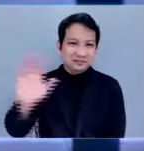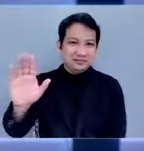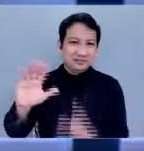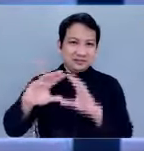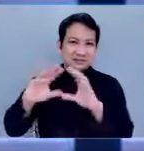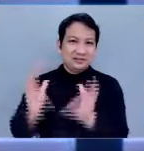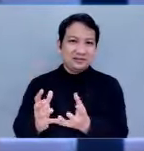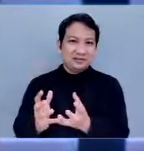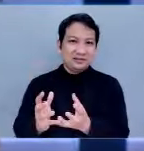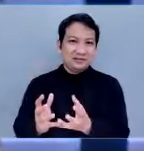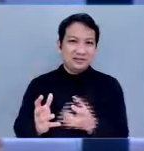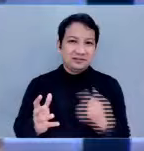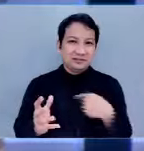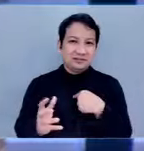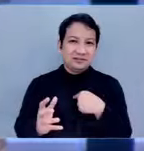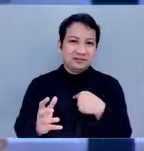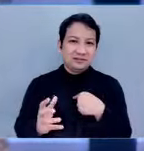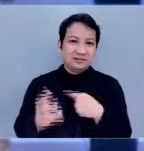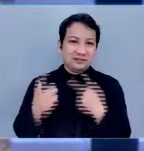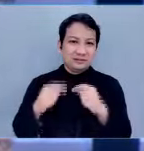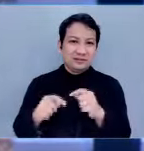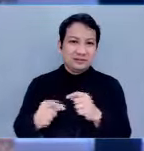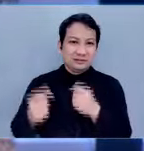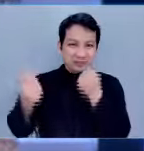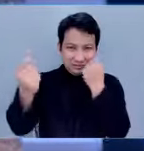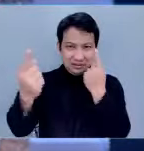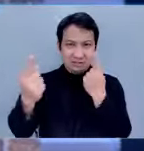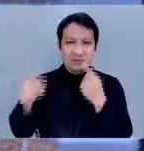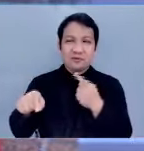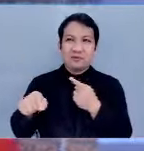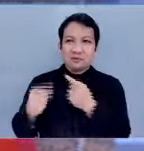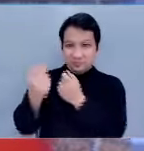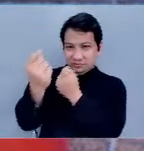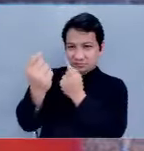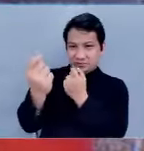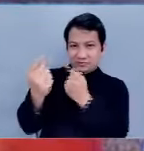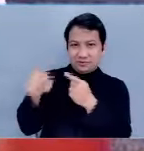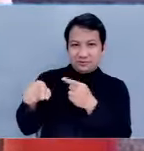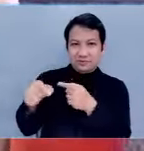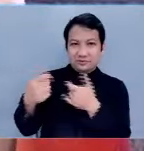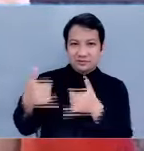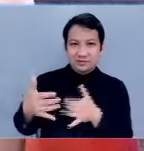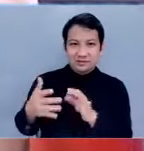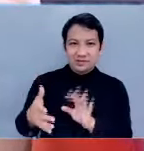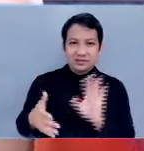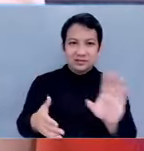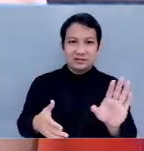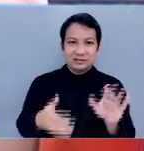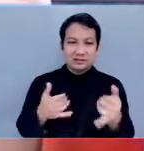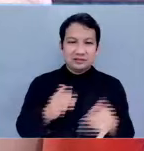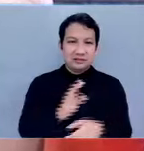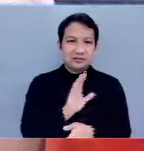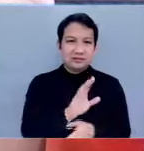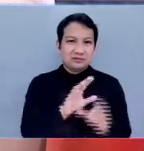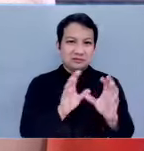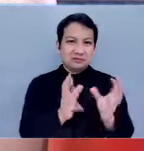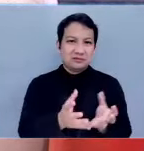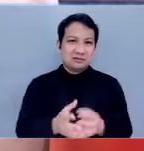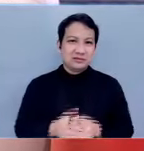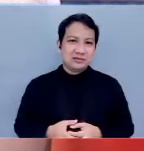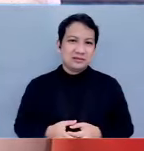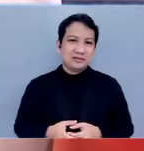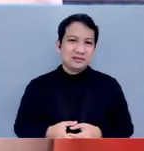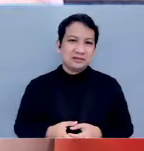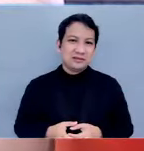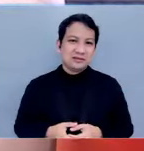Diba? We were just trying to understand the movie of gamers. Eh, gamers sila eh. Diba? Pero isa sa mga